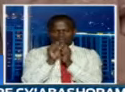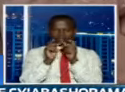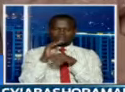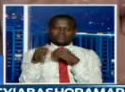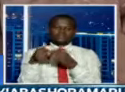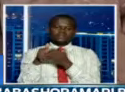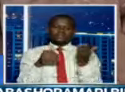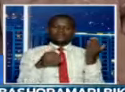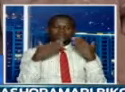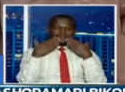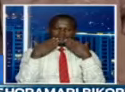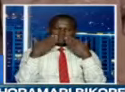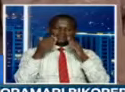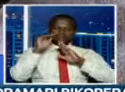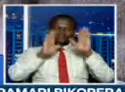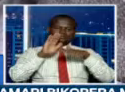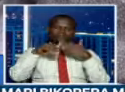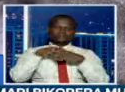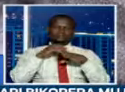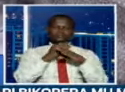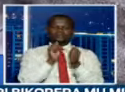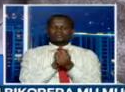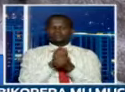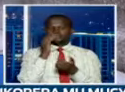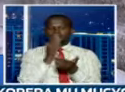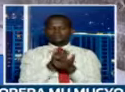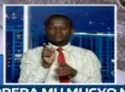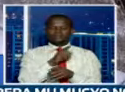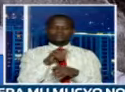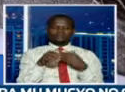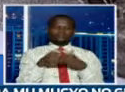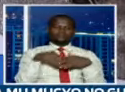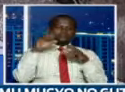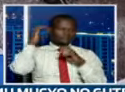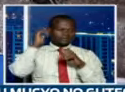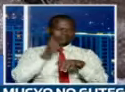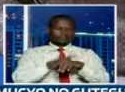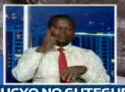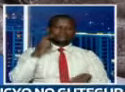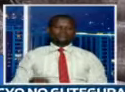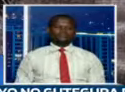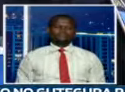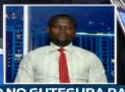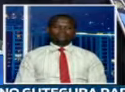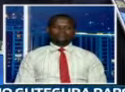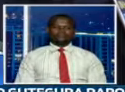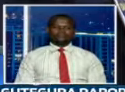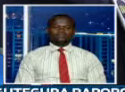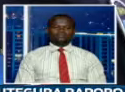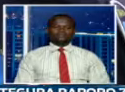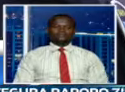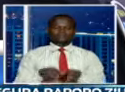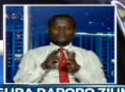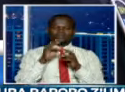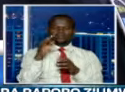n'abaturage. Akabashimira uruhare rw'abaturage mu gukumira ndetse no kurwanya ibyaha batangira amakuru ku gihe. Hari uburyo butatu